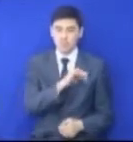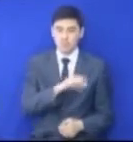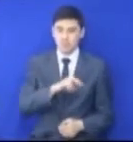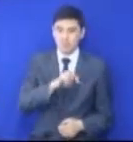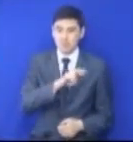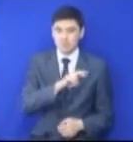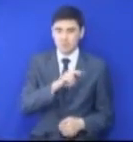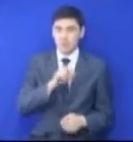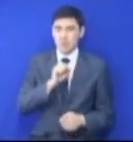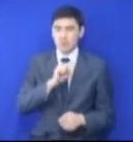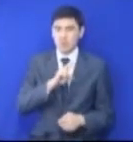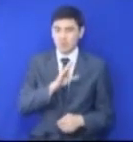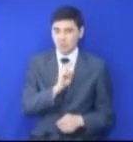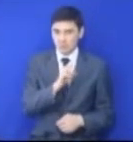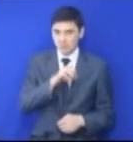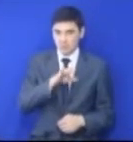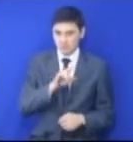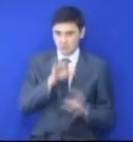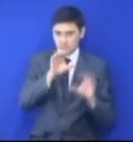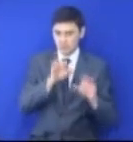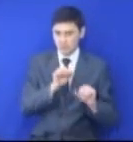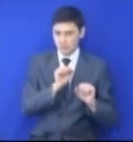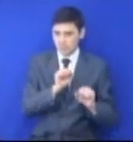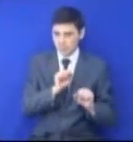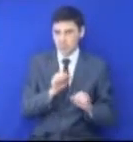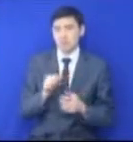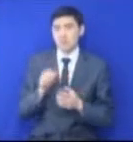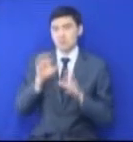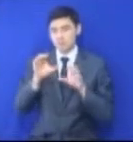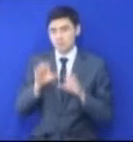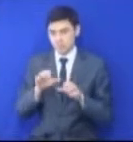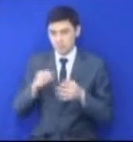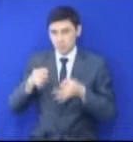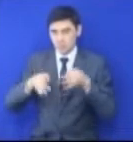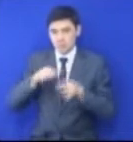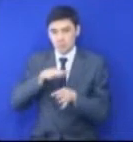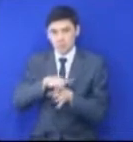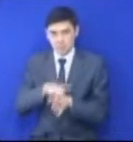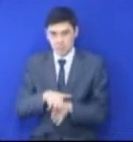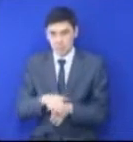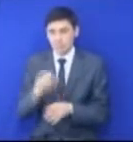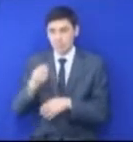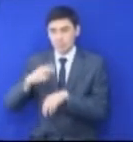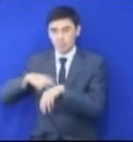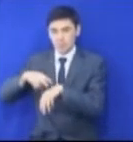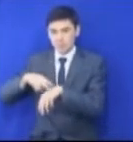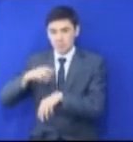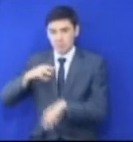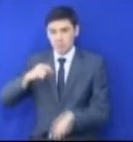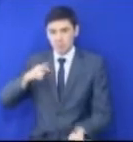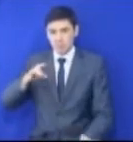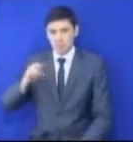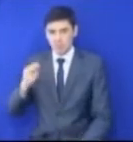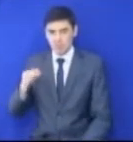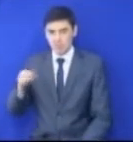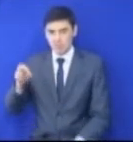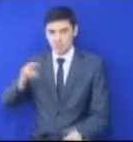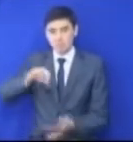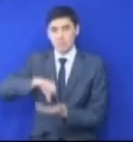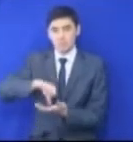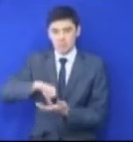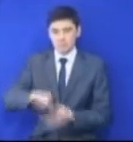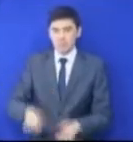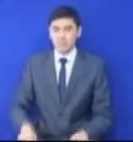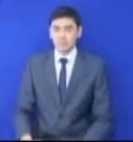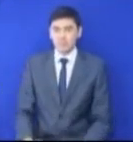коллеги адвокатов, нотариальной палаты, судебные исполнители и сотрудники миграционной полиции. Данная акция «Юстиция